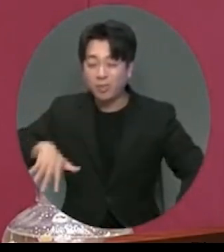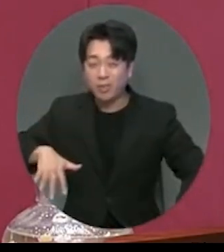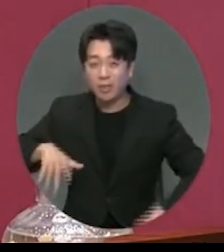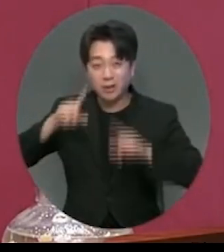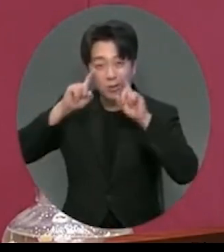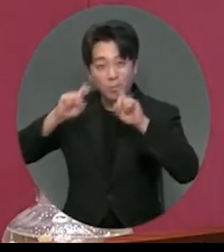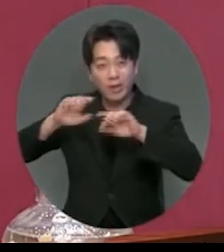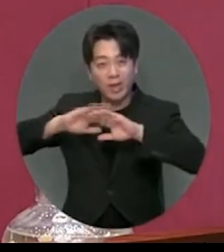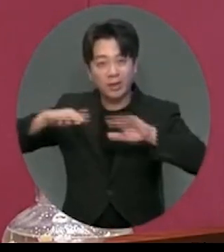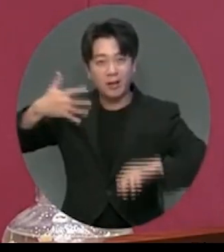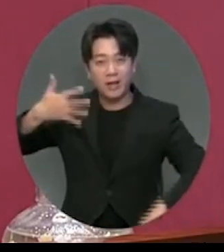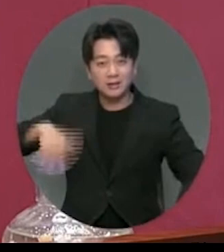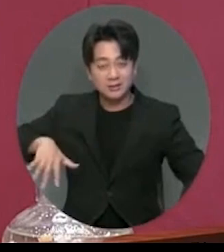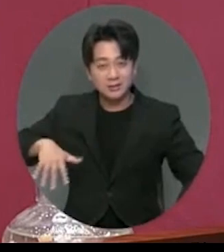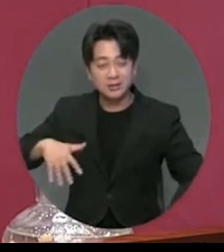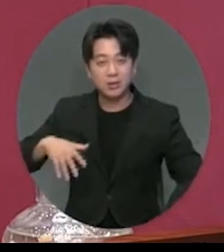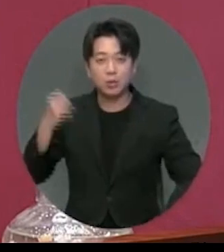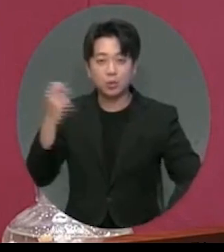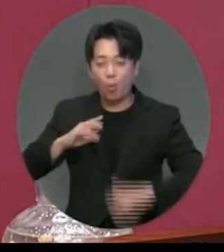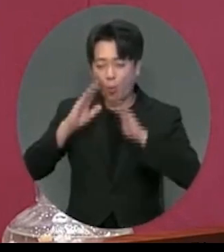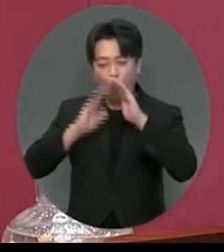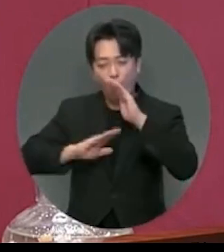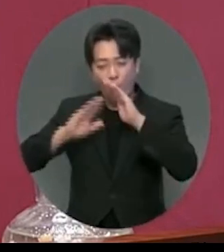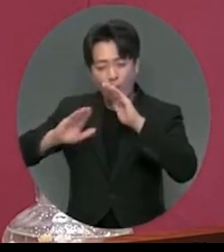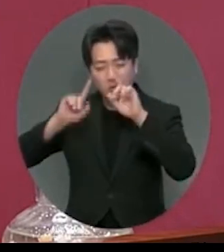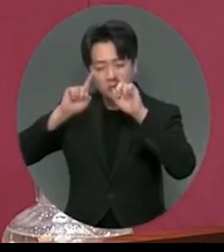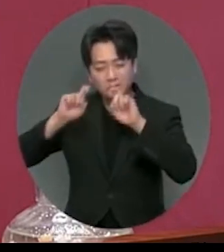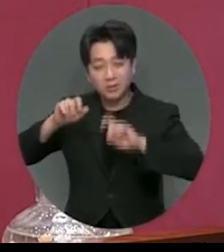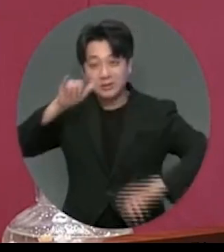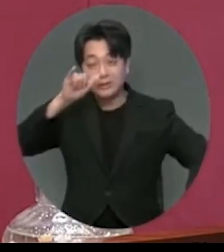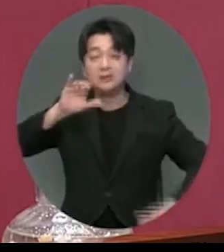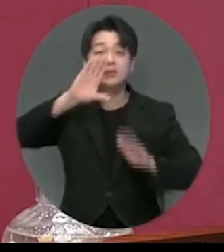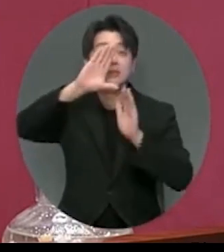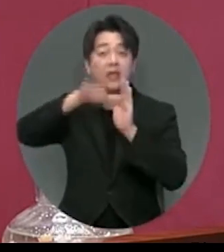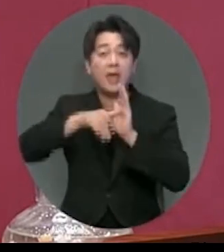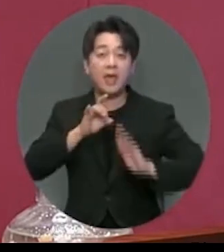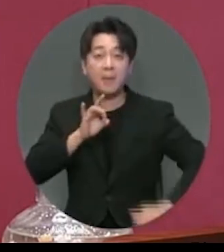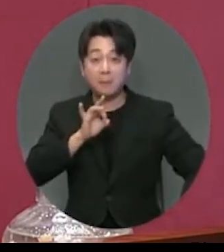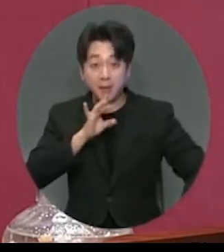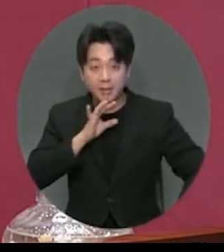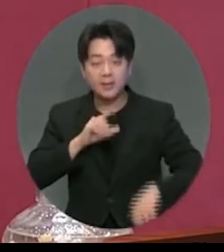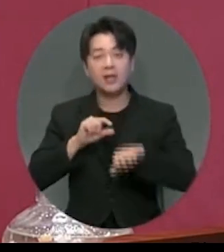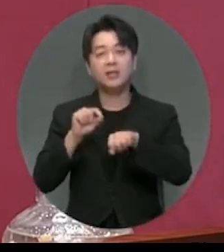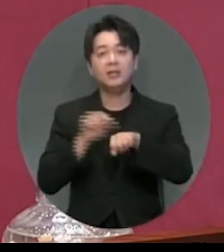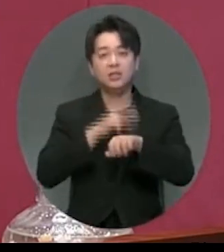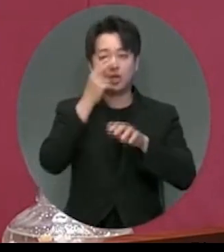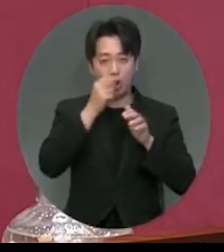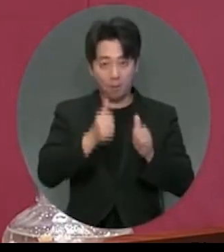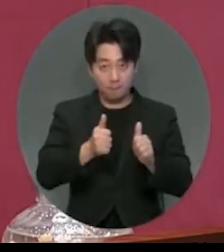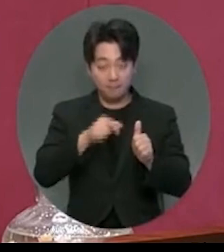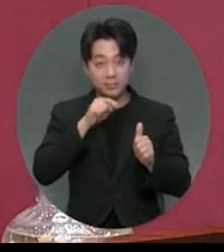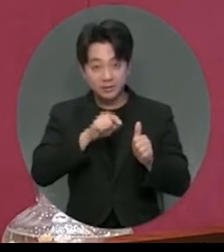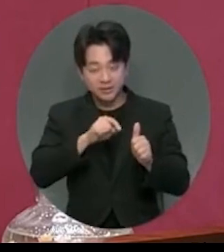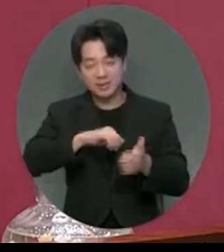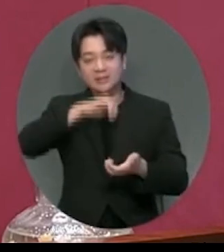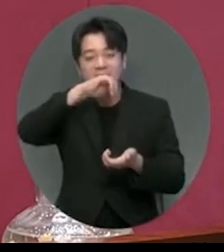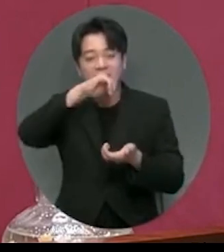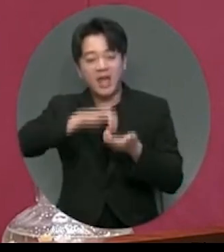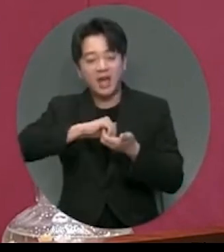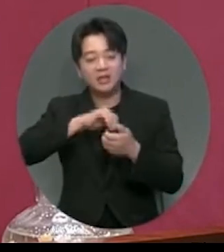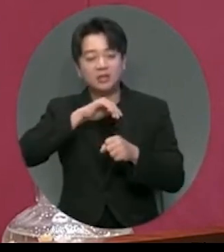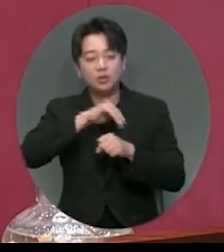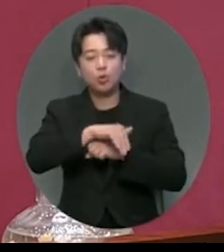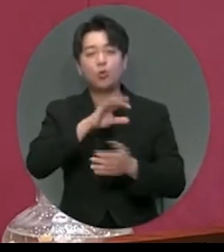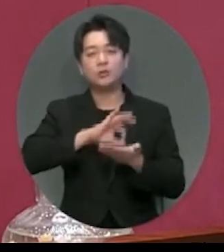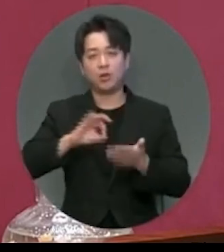수사의 공정성이나 객관성이 의심되는 사안에 한정해서 예외적으로 보충적으로 도입되는